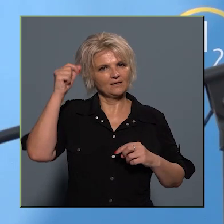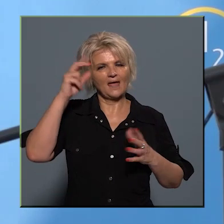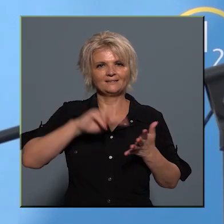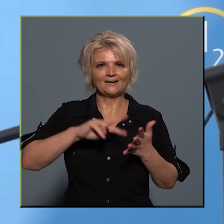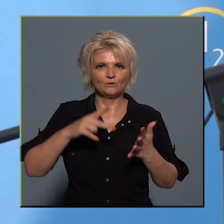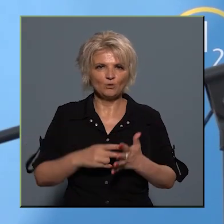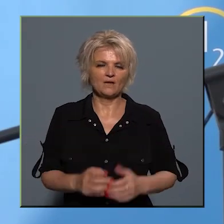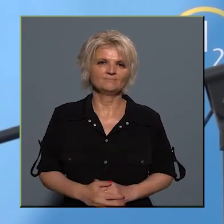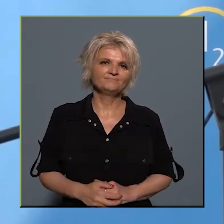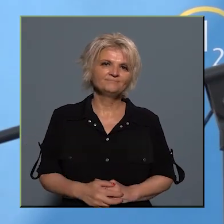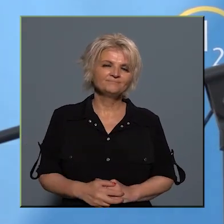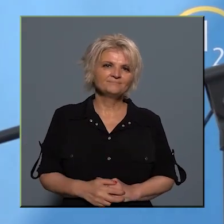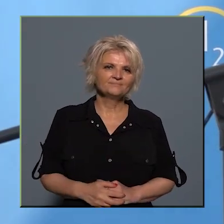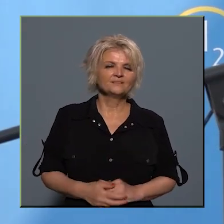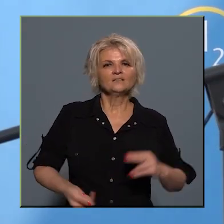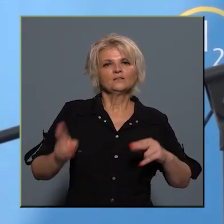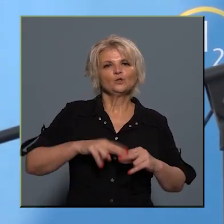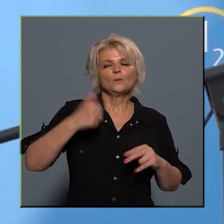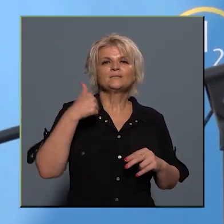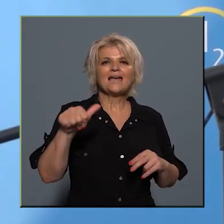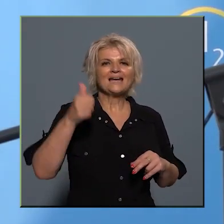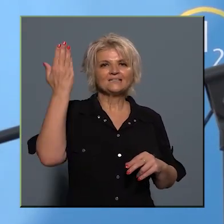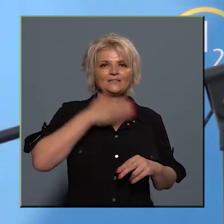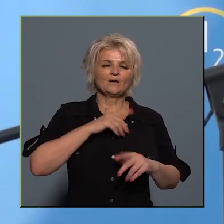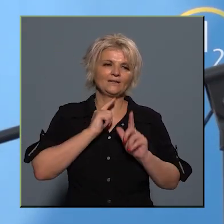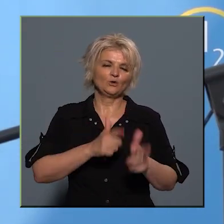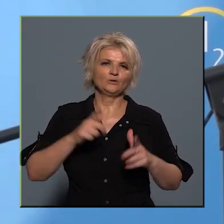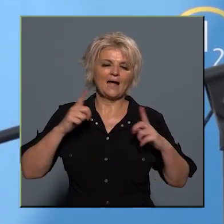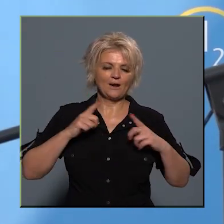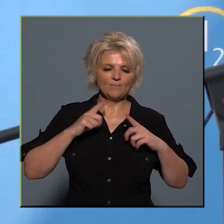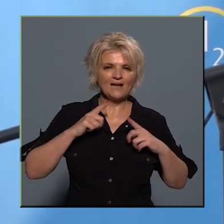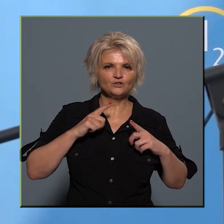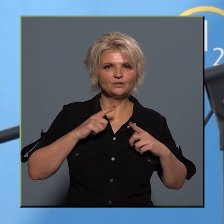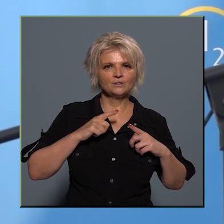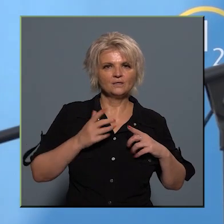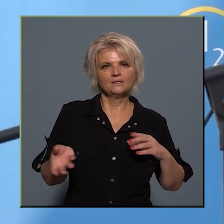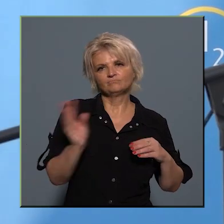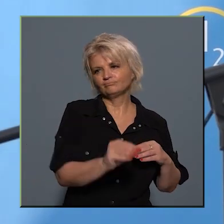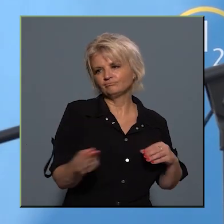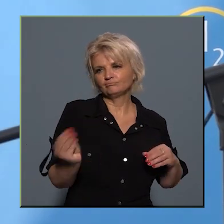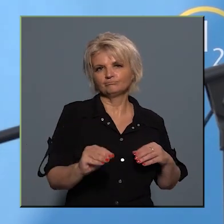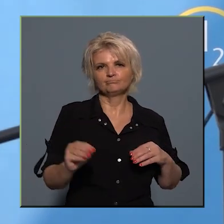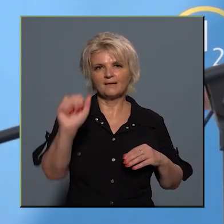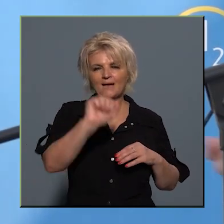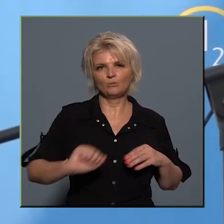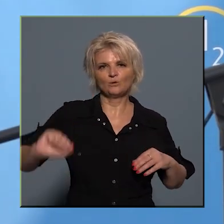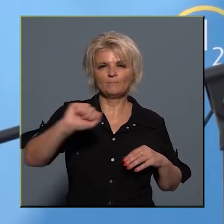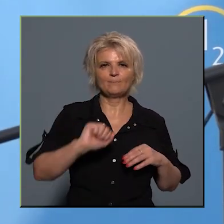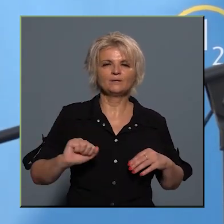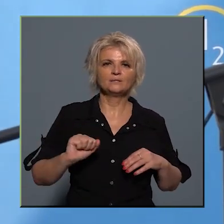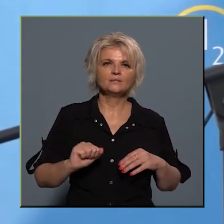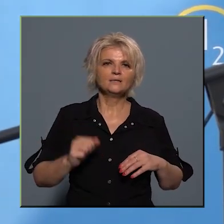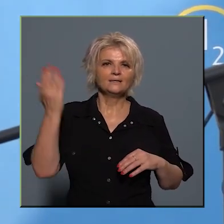technológia. Több száz hidrogéntöltő állomást telepítettünk már Európába. A hidrogén gyártásban, az ellátásban,